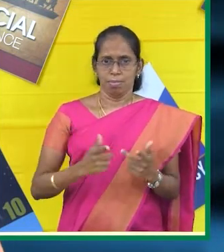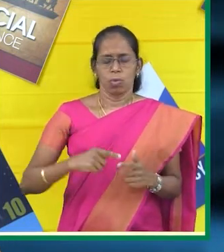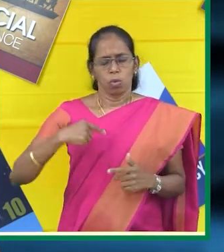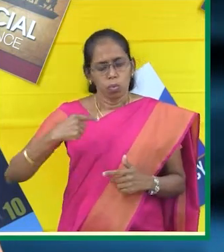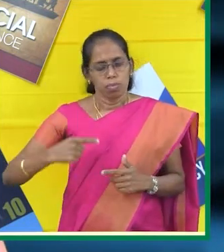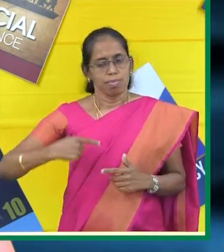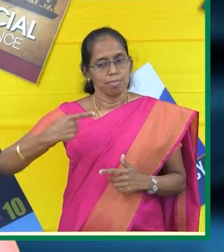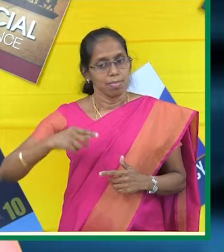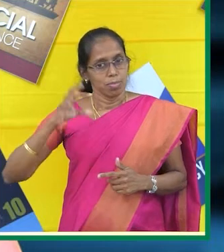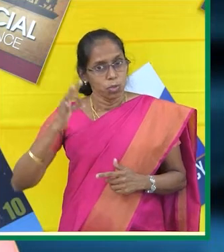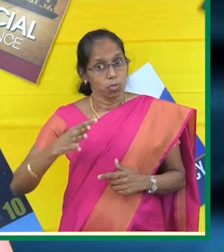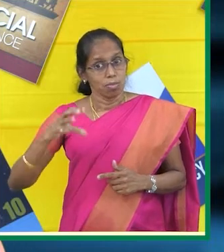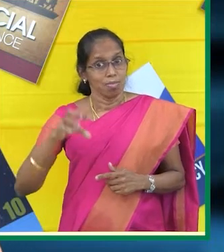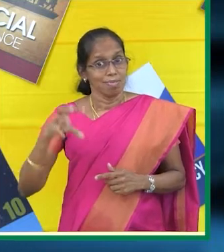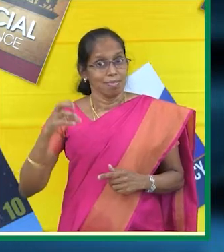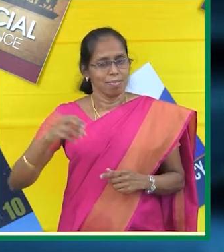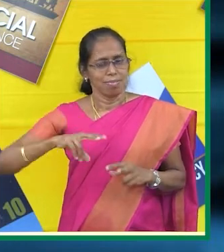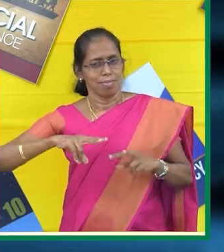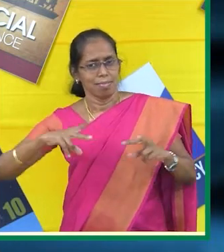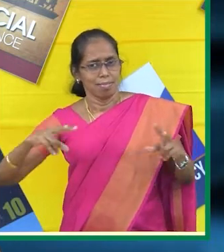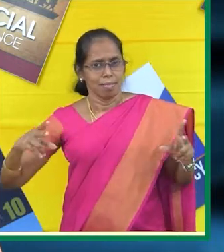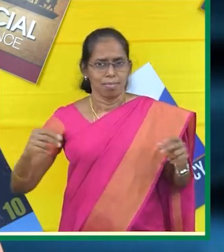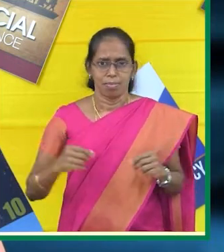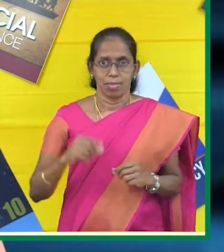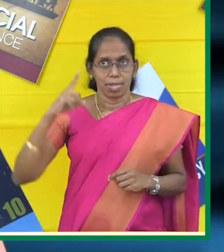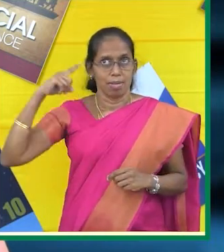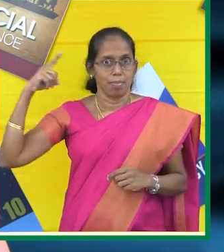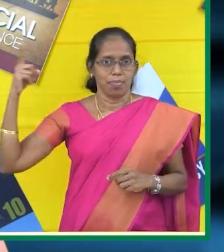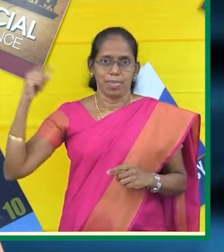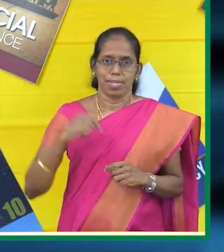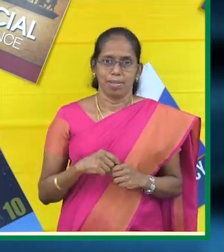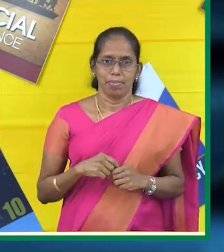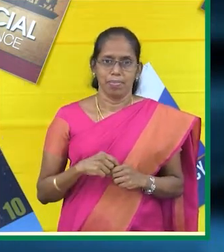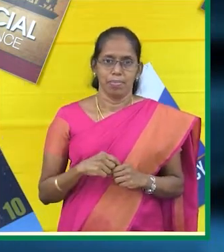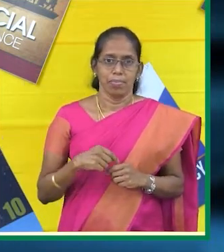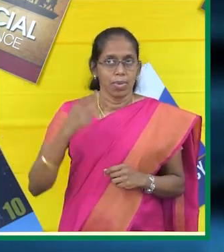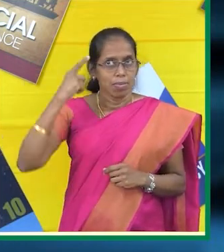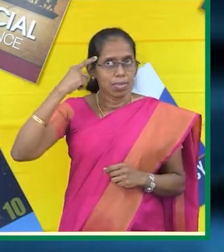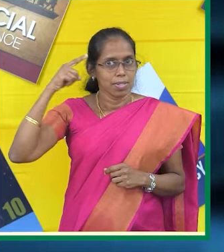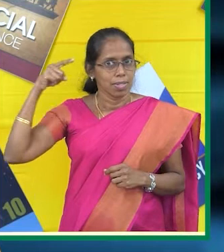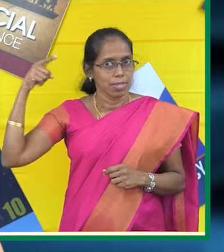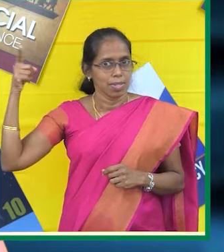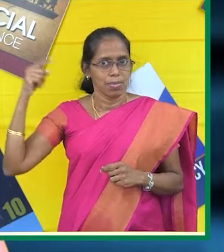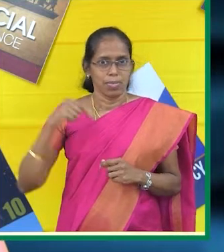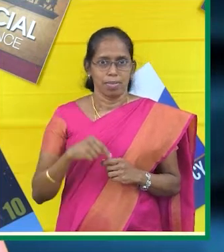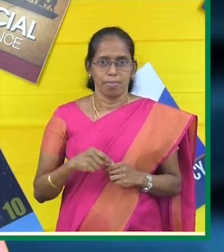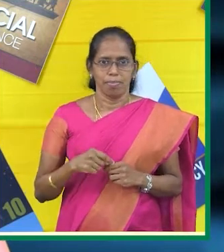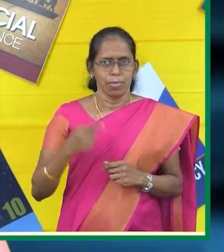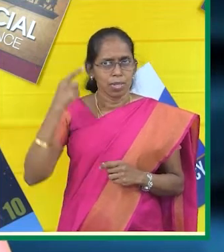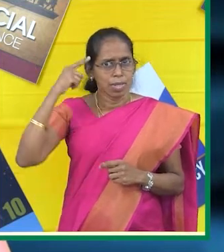அல்ல. ஒவ்வொரு கண்டுபிடிப்பிற்கு முன்பாக பல்வேறு மனிதர்களுடைய கற்பனை, அவருடைய சிந்தனை